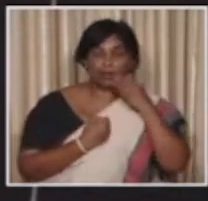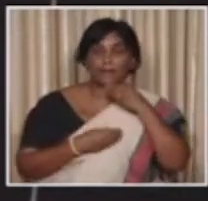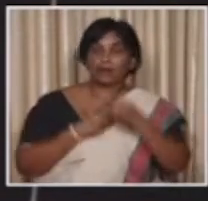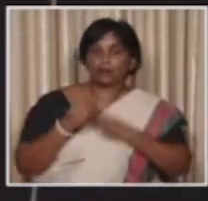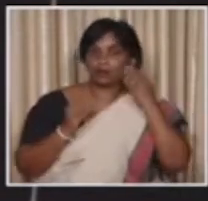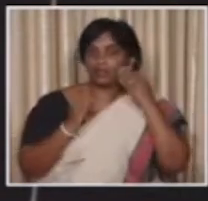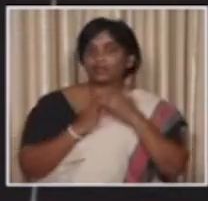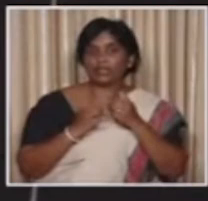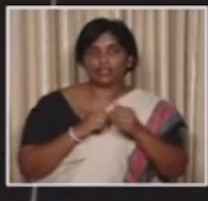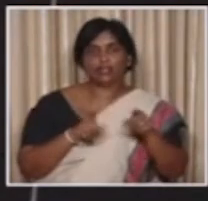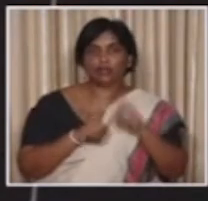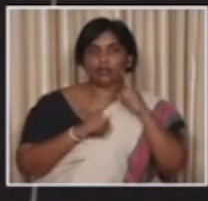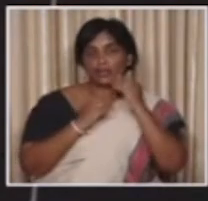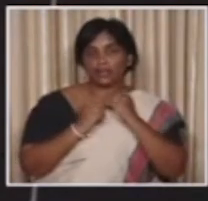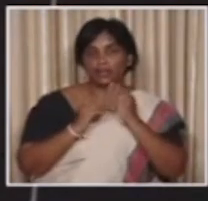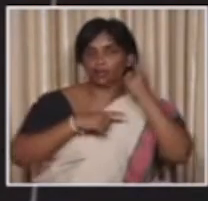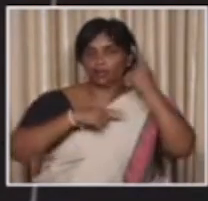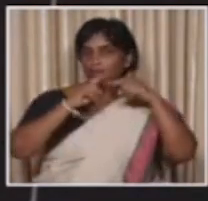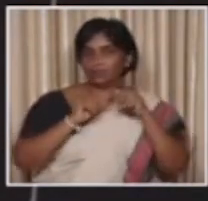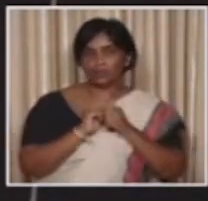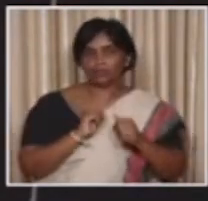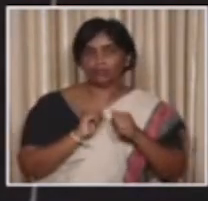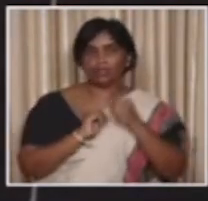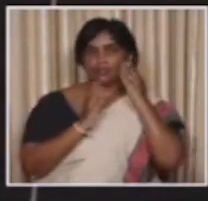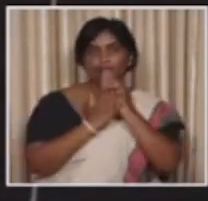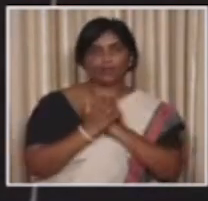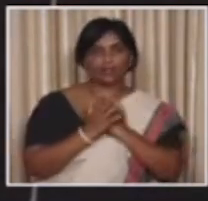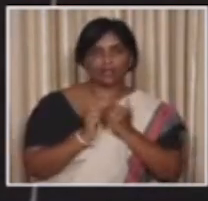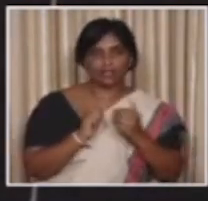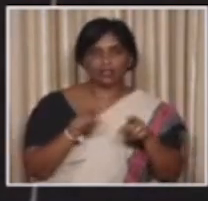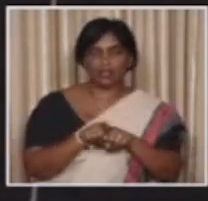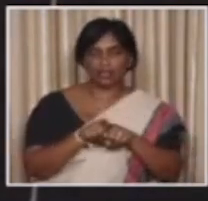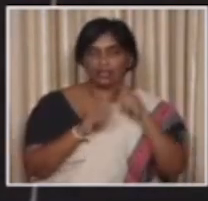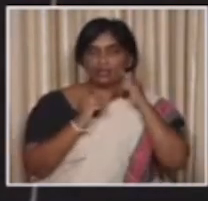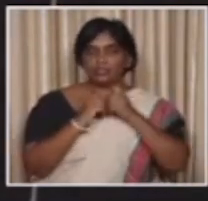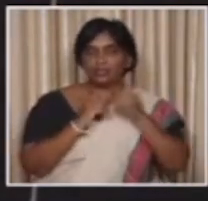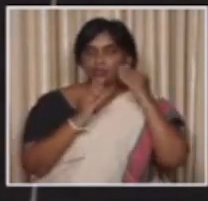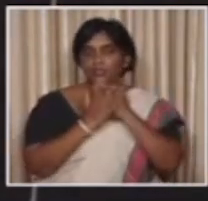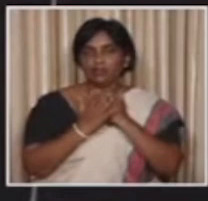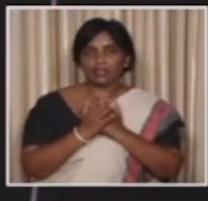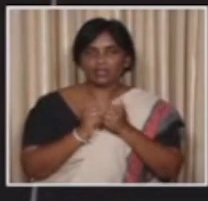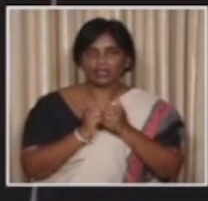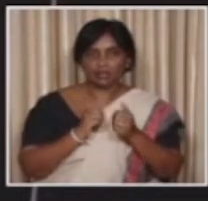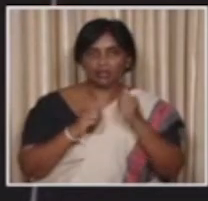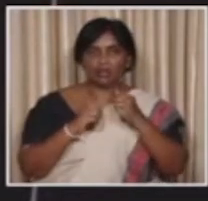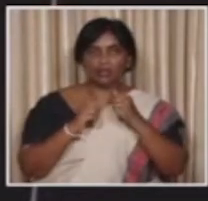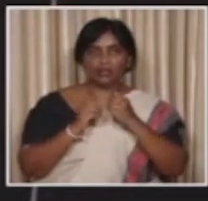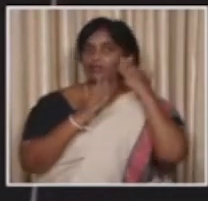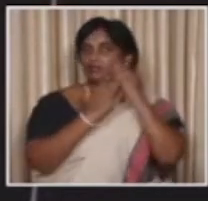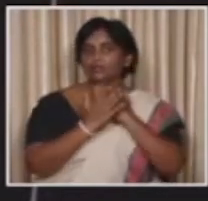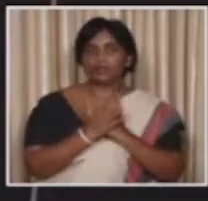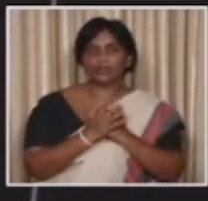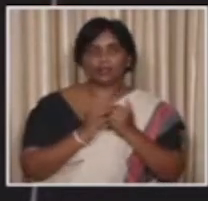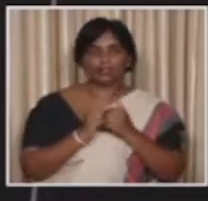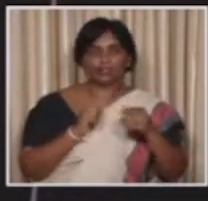නිෂ්පාදන මුදලට විදුලිය ගන්න අපි. නැත්නම් අපි හැමදාම කරේ අපි දැක්ක පහුගිය කාලේ අපි විදුලි පාරිභෝගිකයන්ගෙන්